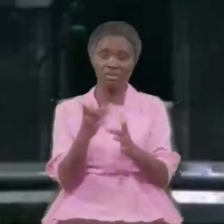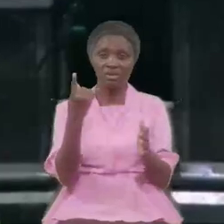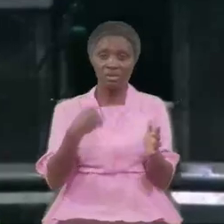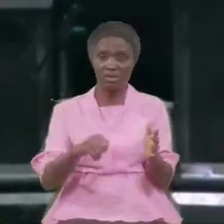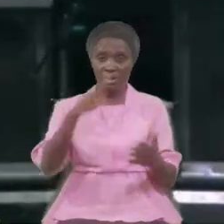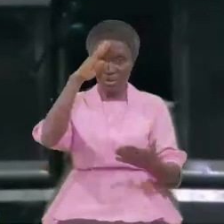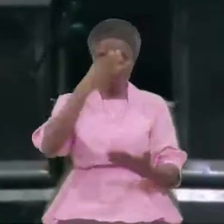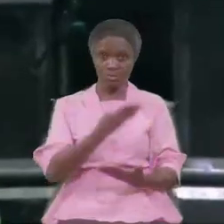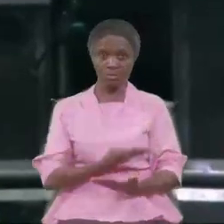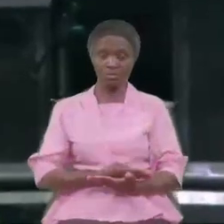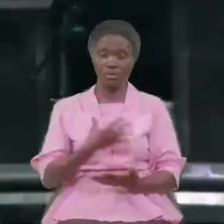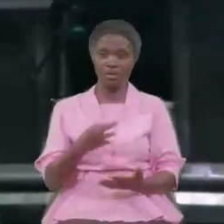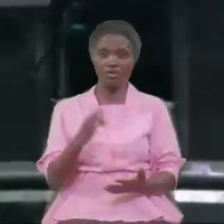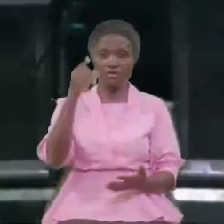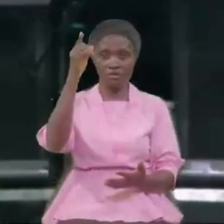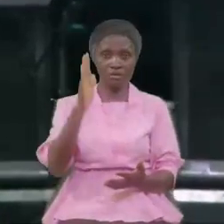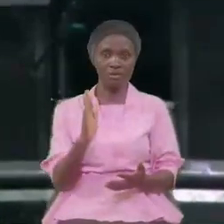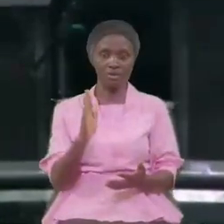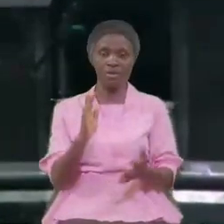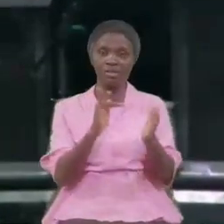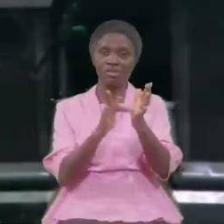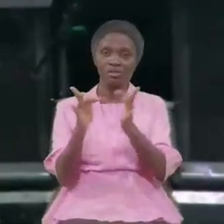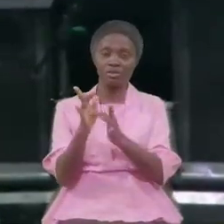Jésus le Fils de Dieu,